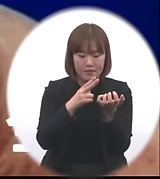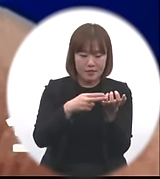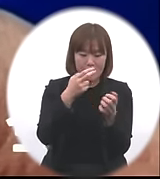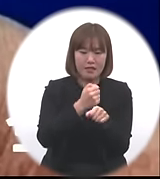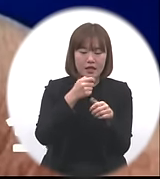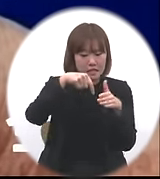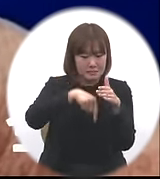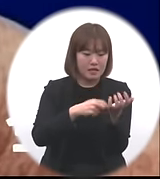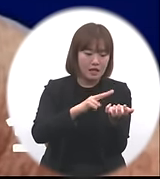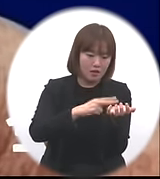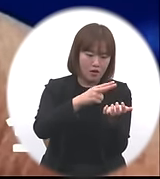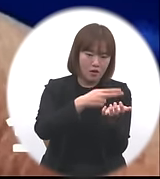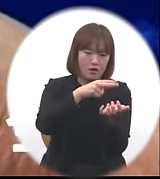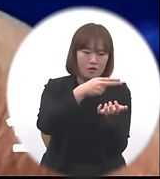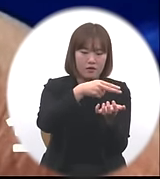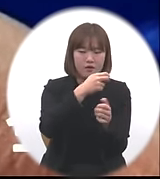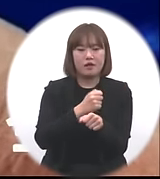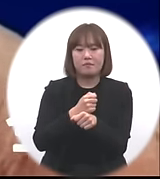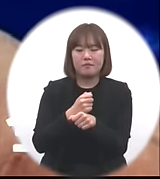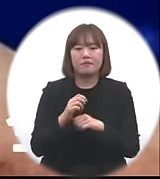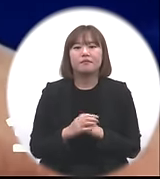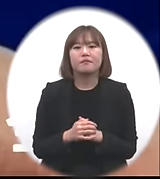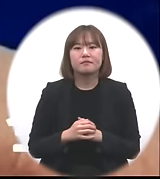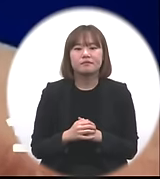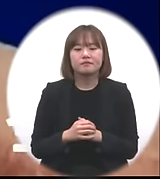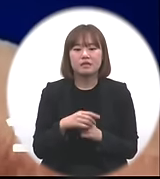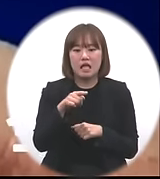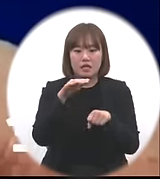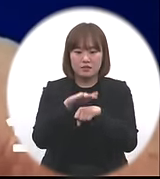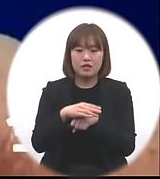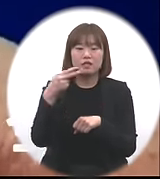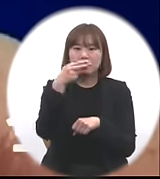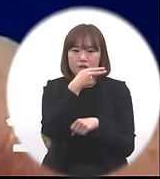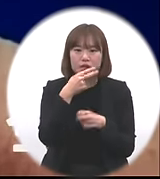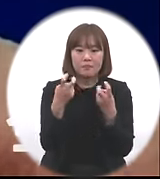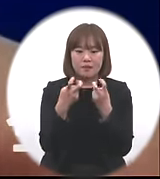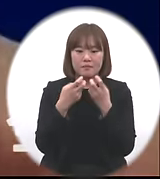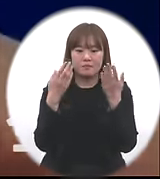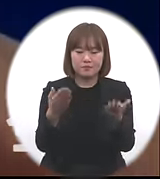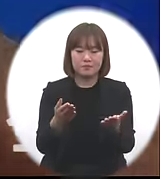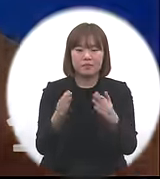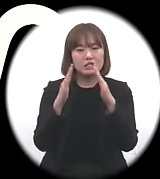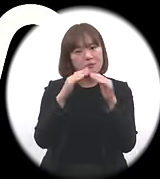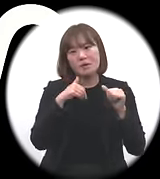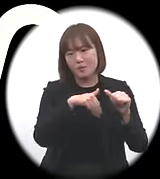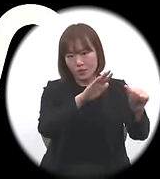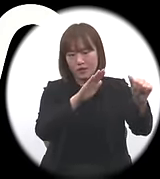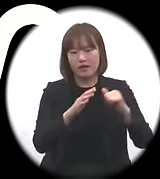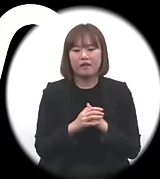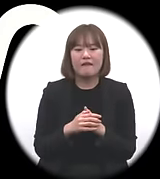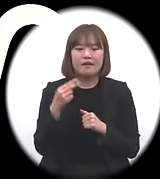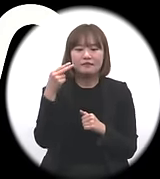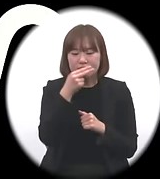살을 닦는다고 생각하시고 칫솔을 깊게 넣으세요 라고 하는 게 마지막 원칙입니다. 자, 이렇게 해서 칫솔 방법을 알려드리고